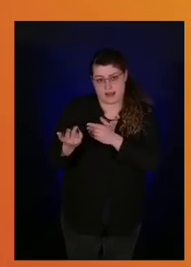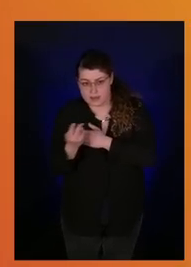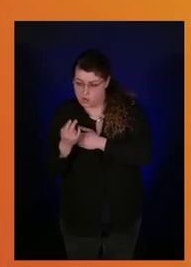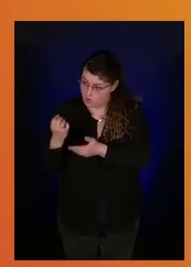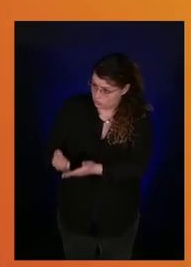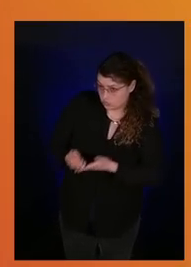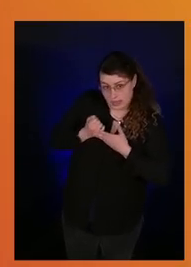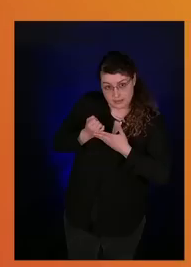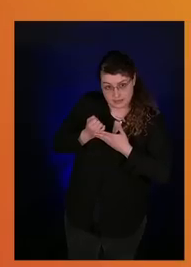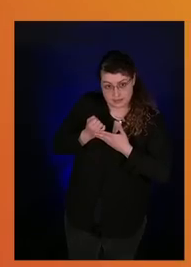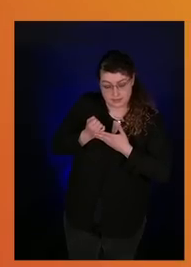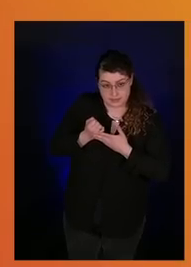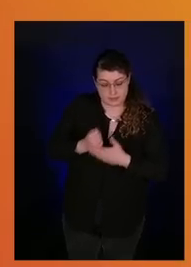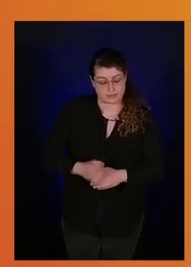aider.